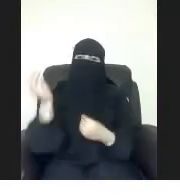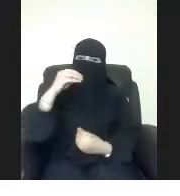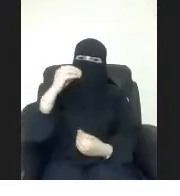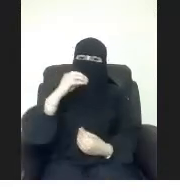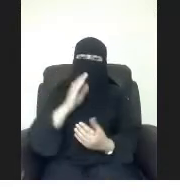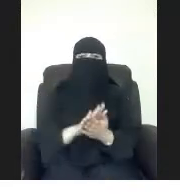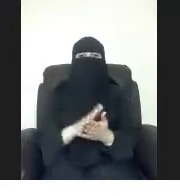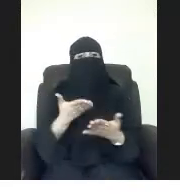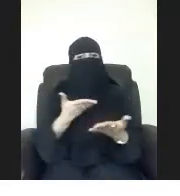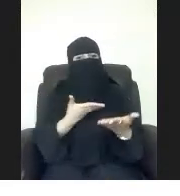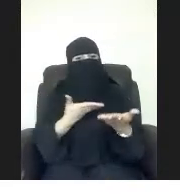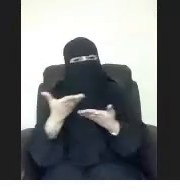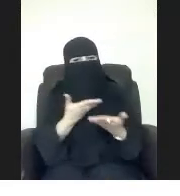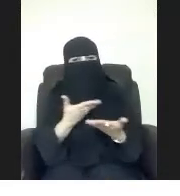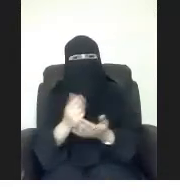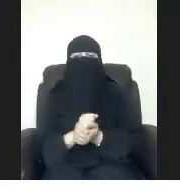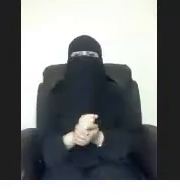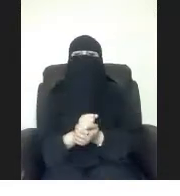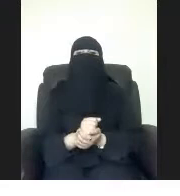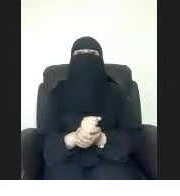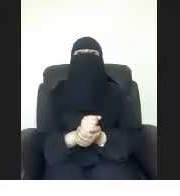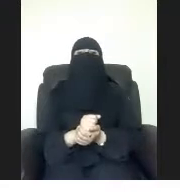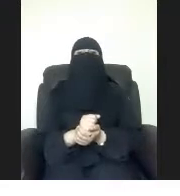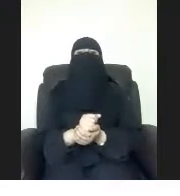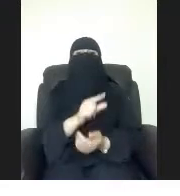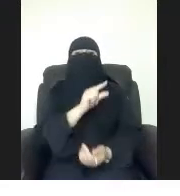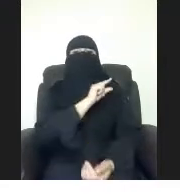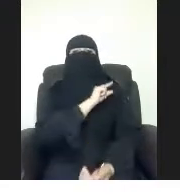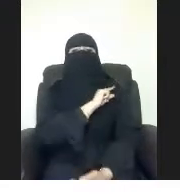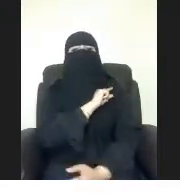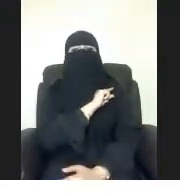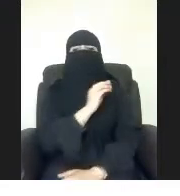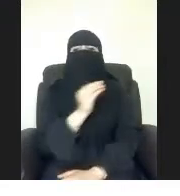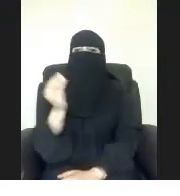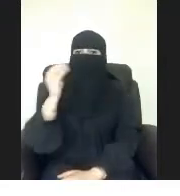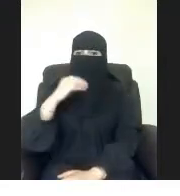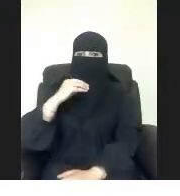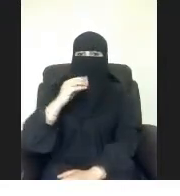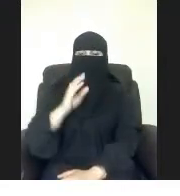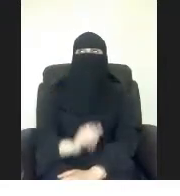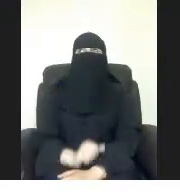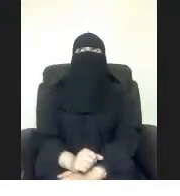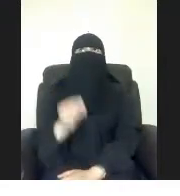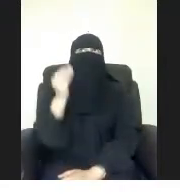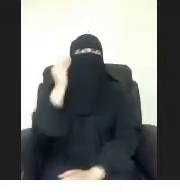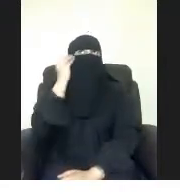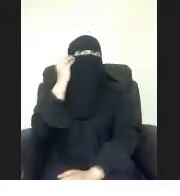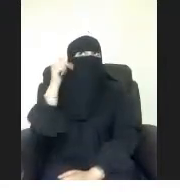الطلاب، يعزز تنمية التفكير النقدي لديهم، يزيد الدافع